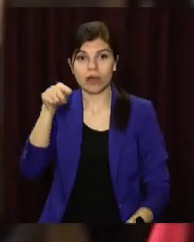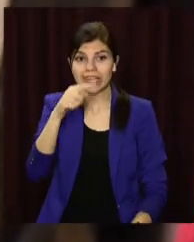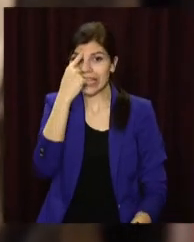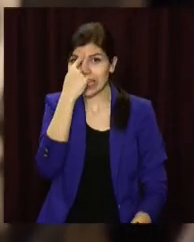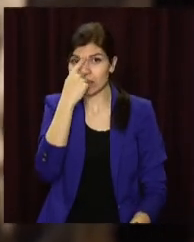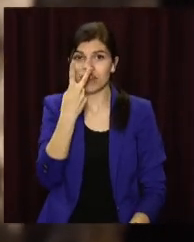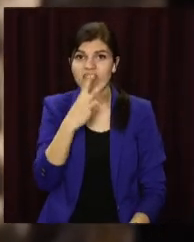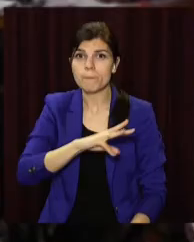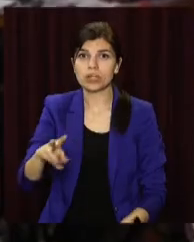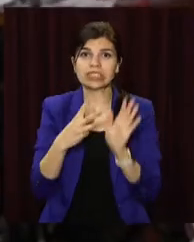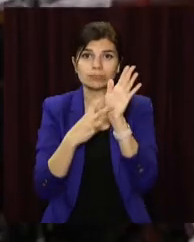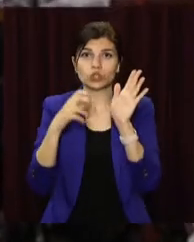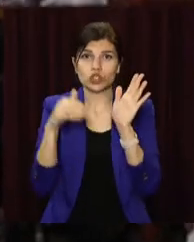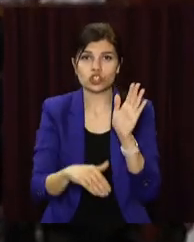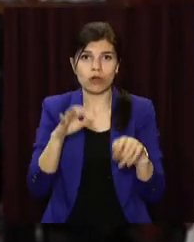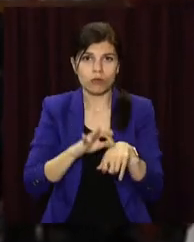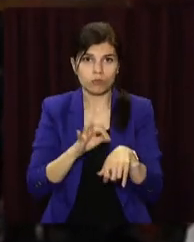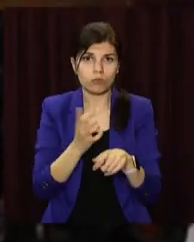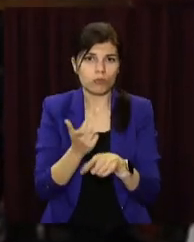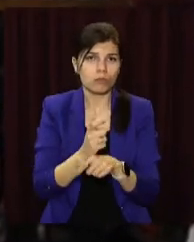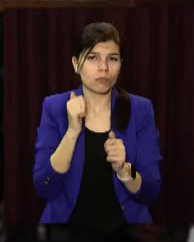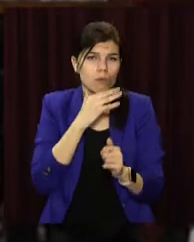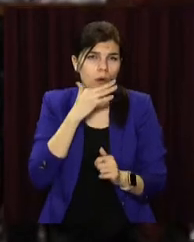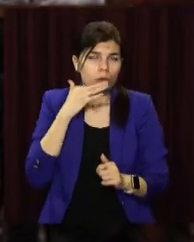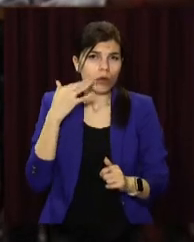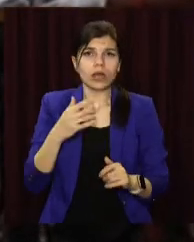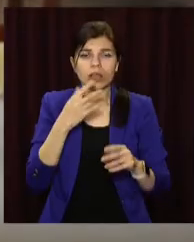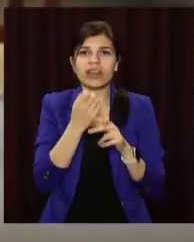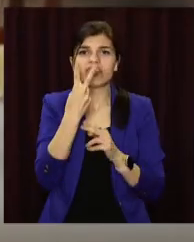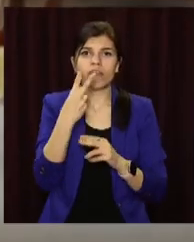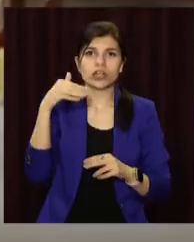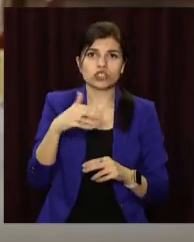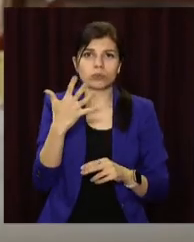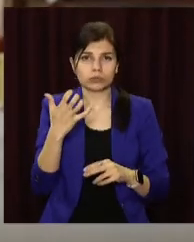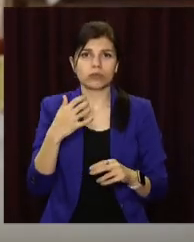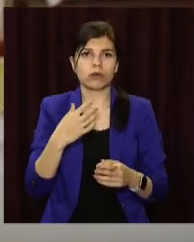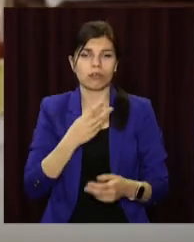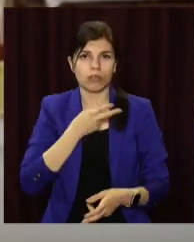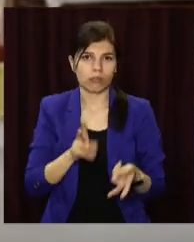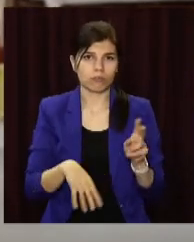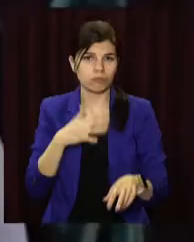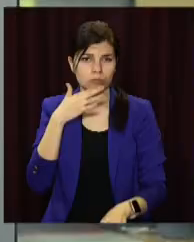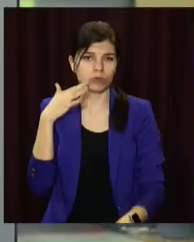зафіксували 2 700 000 недужих і 12 500 летальних випадків.